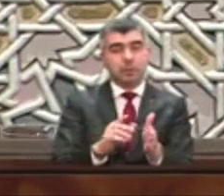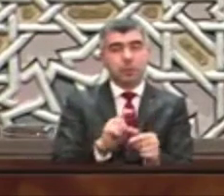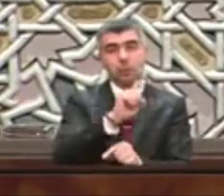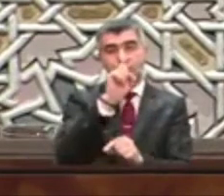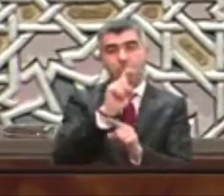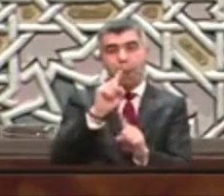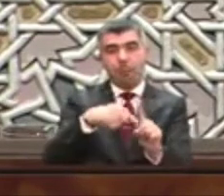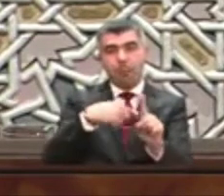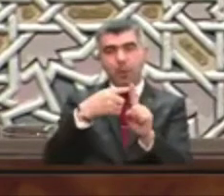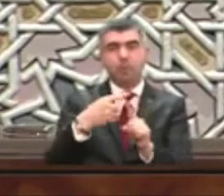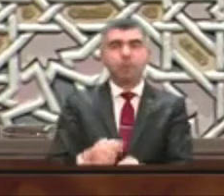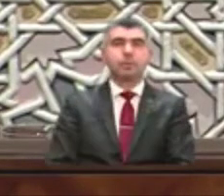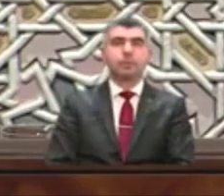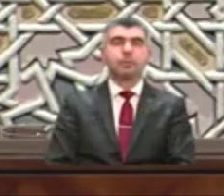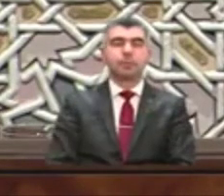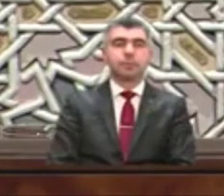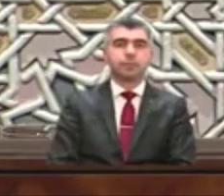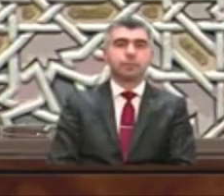التعقيب.